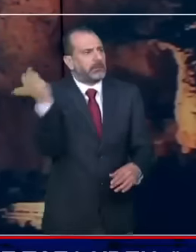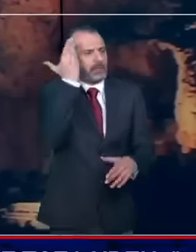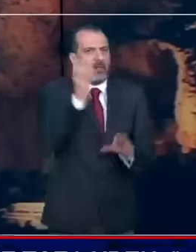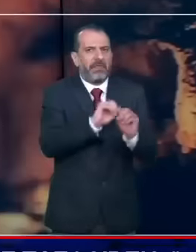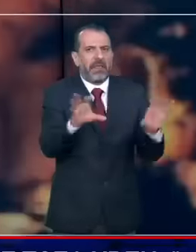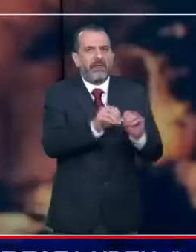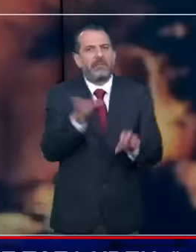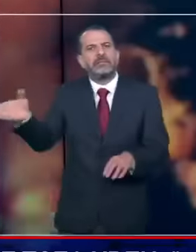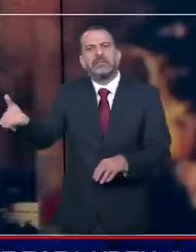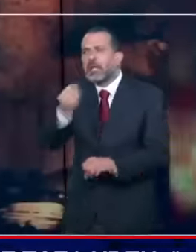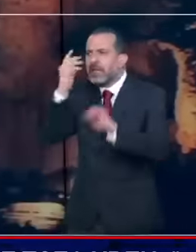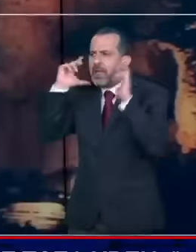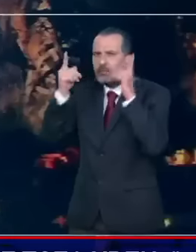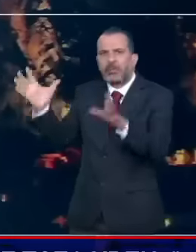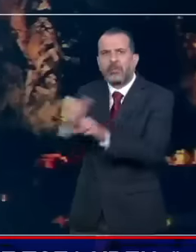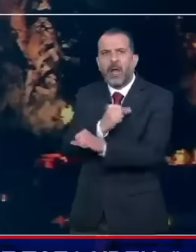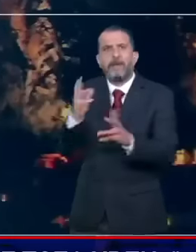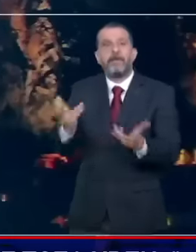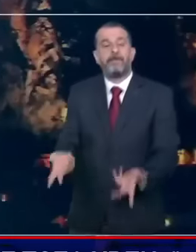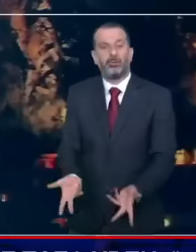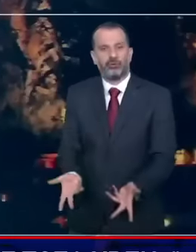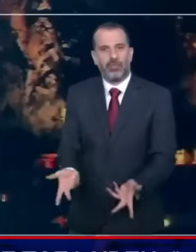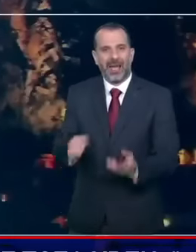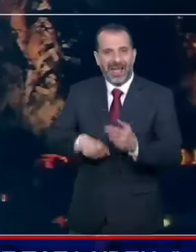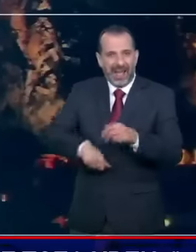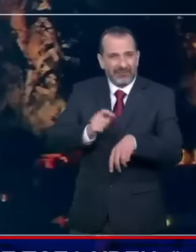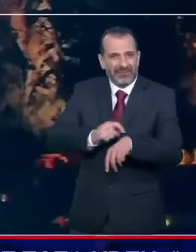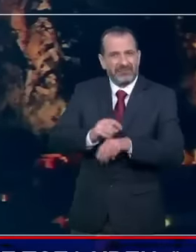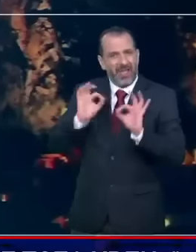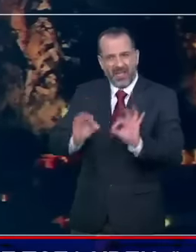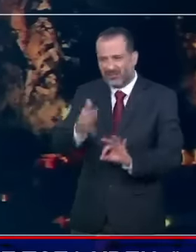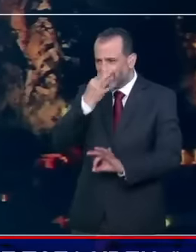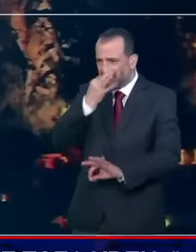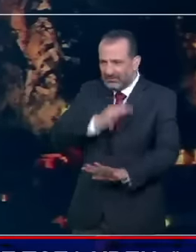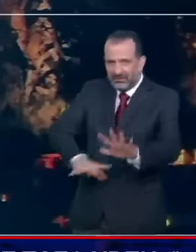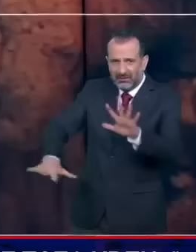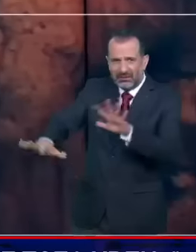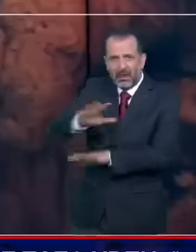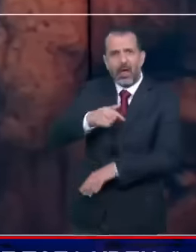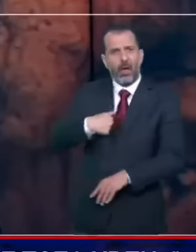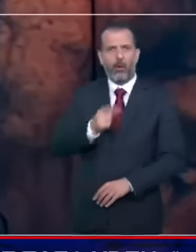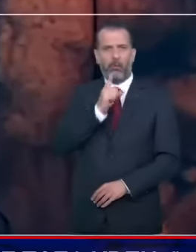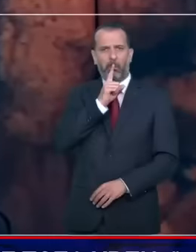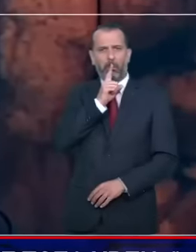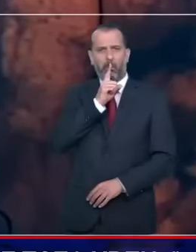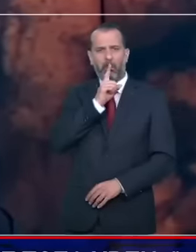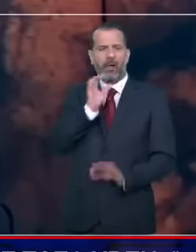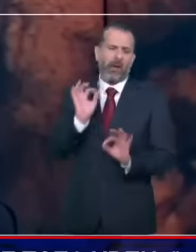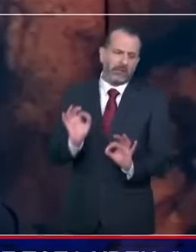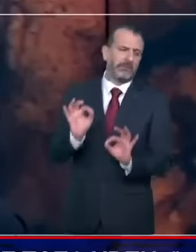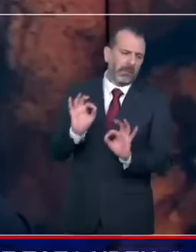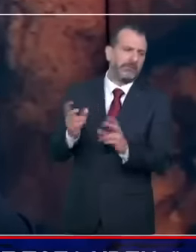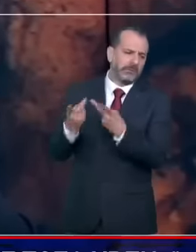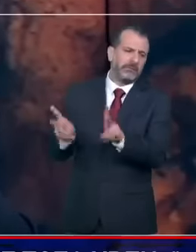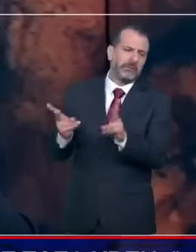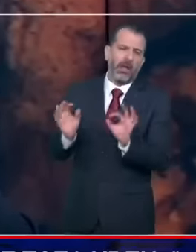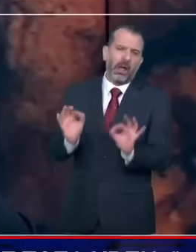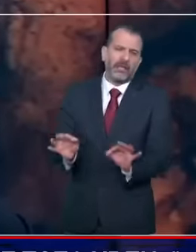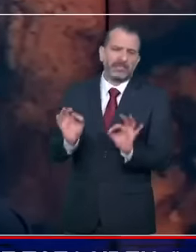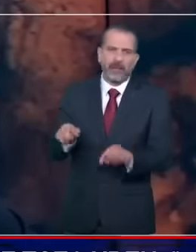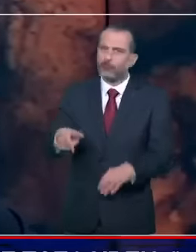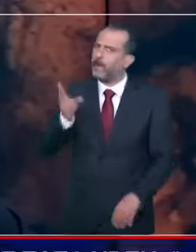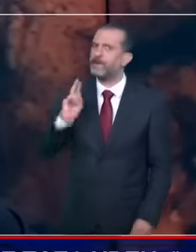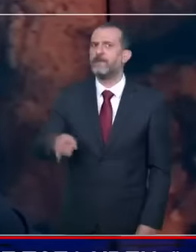αυτή η ανοσία που έχουμε αποκτήσει με τη βρωμιά στην πολιτική στην χώρα μας είναι ένα πολύ